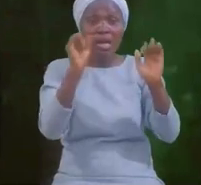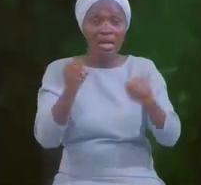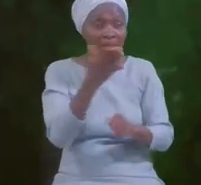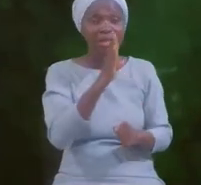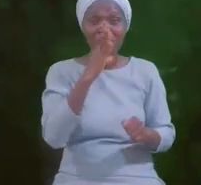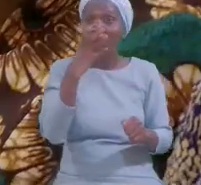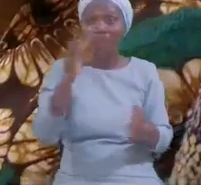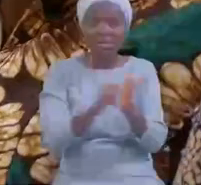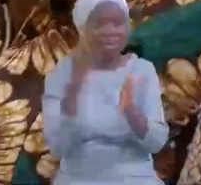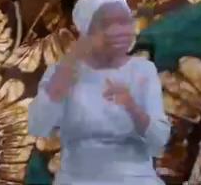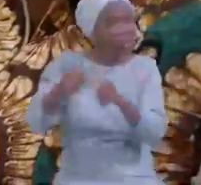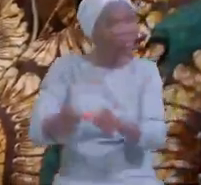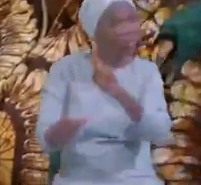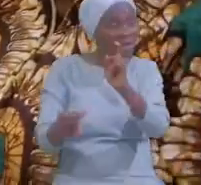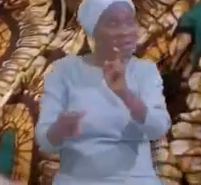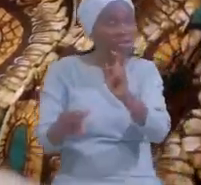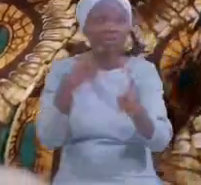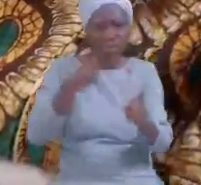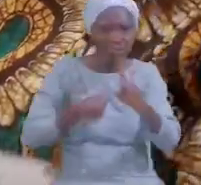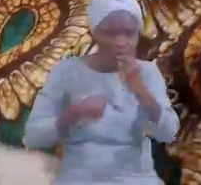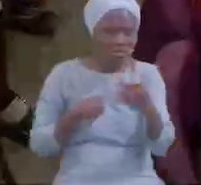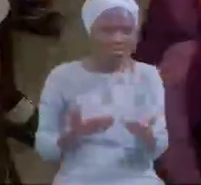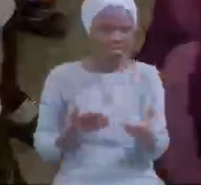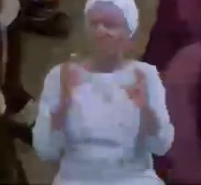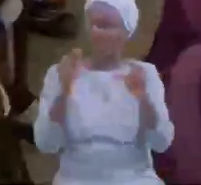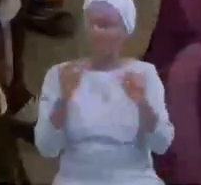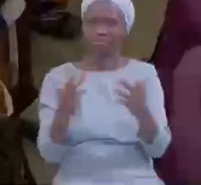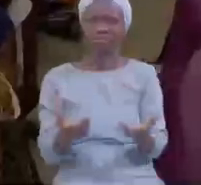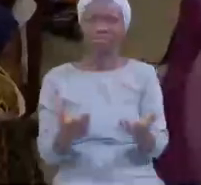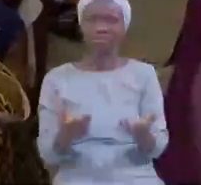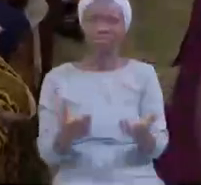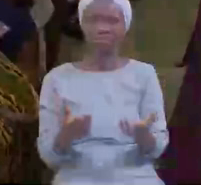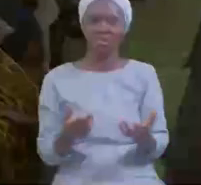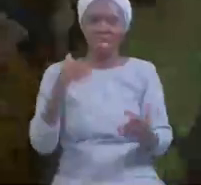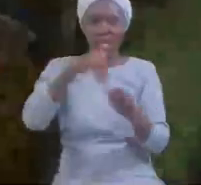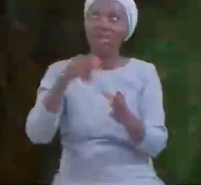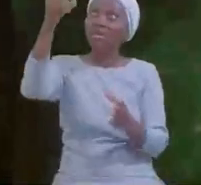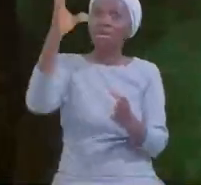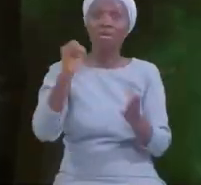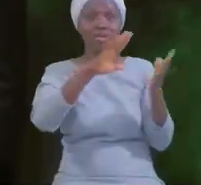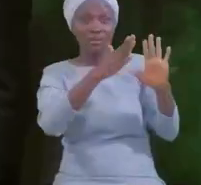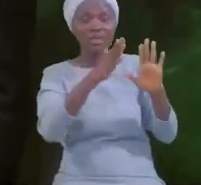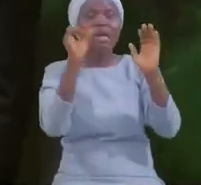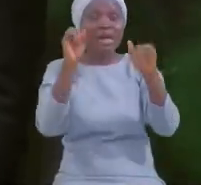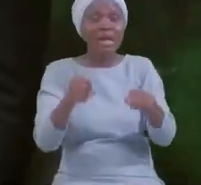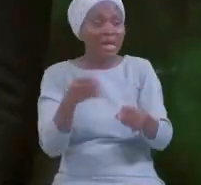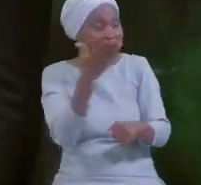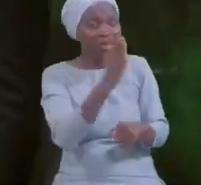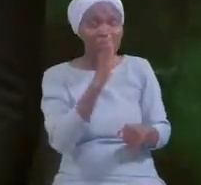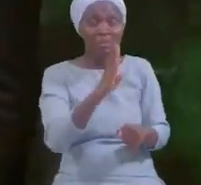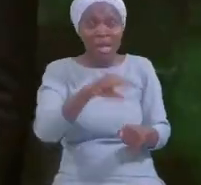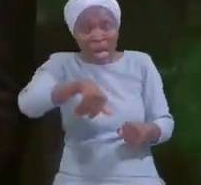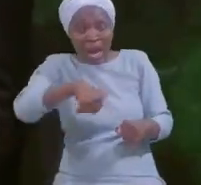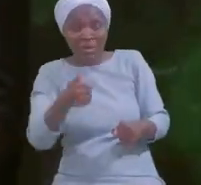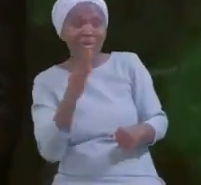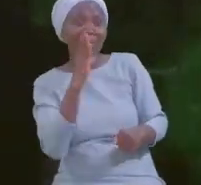est-ce qu'il y a une malédiction qui peut rester devant Dieu? Y a-t-il une malédiction qui puisse rester devant Dieu? Y a-t-il